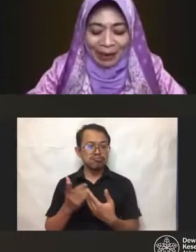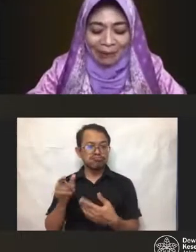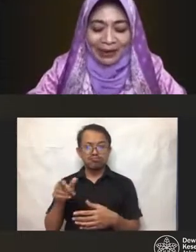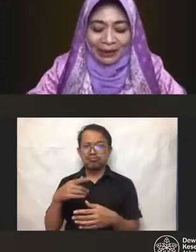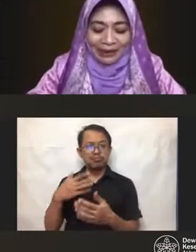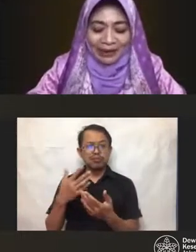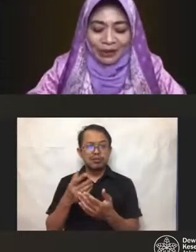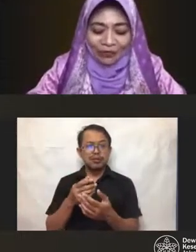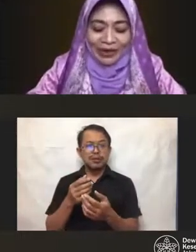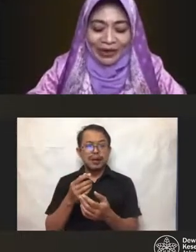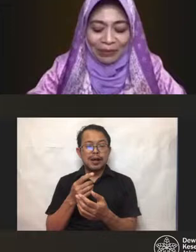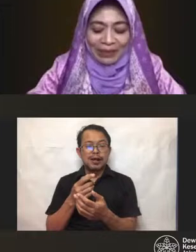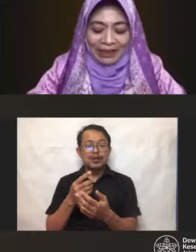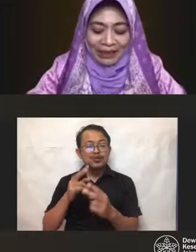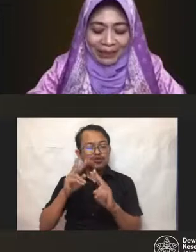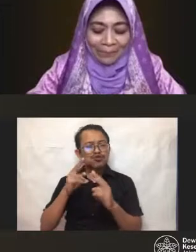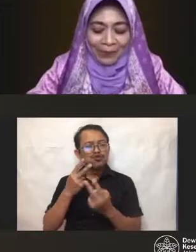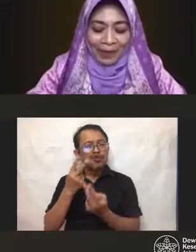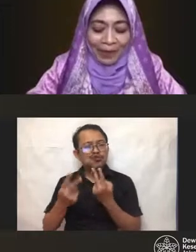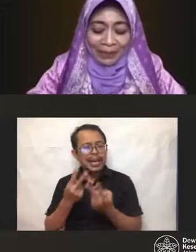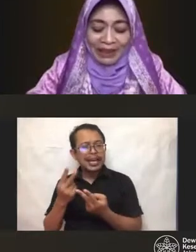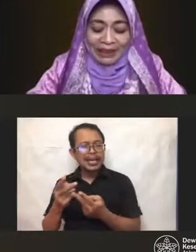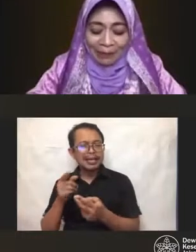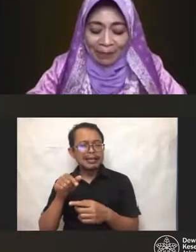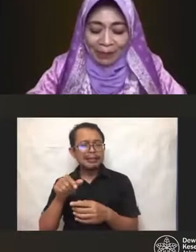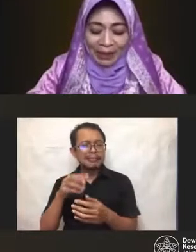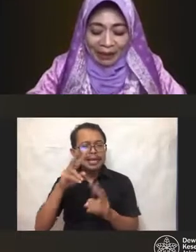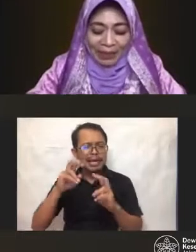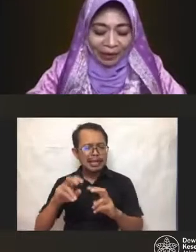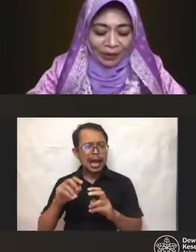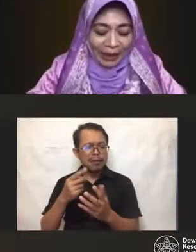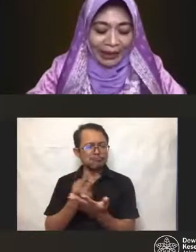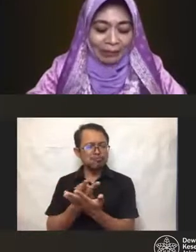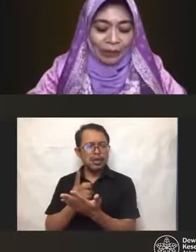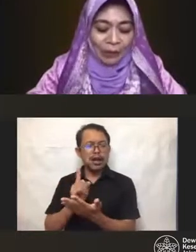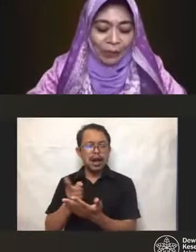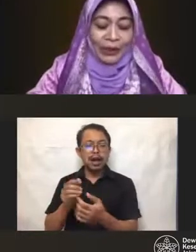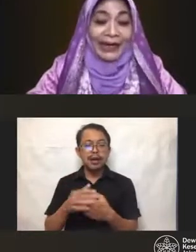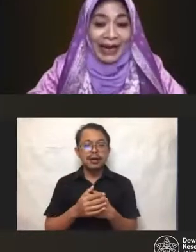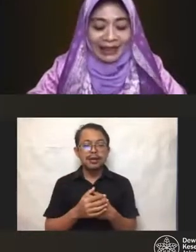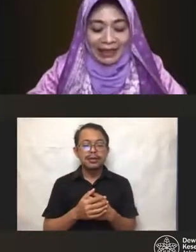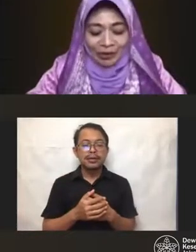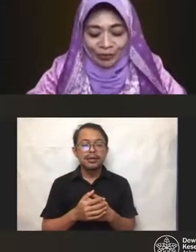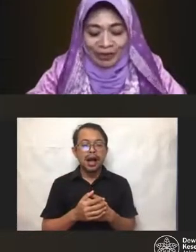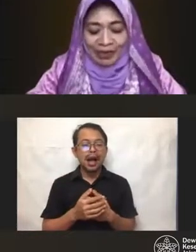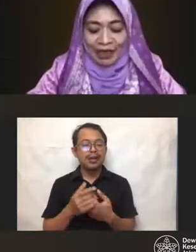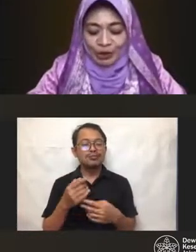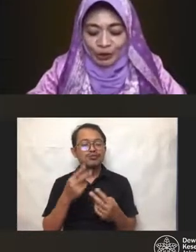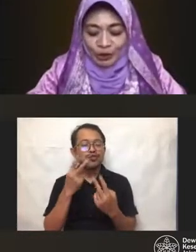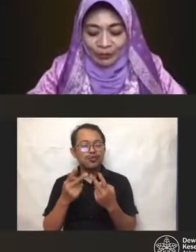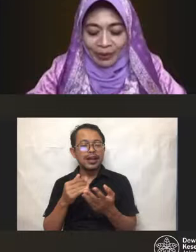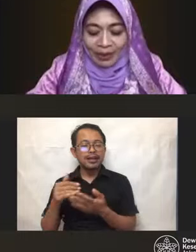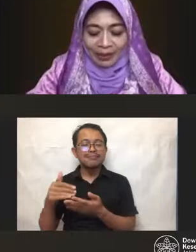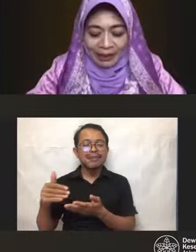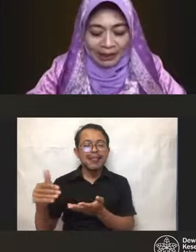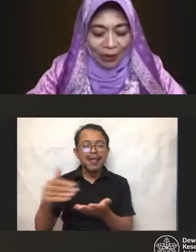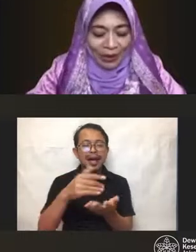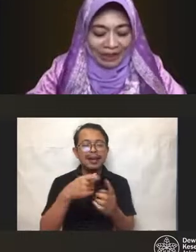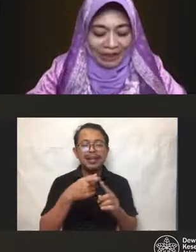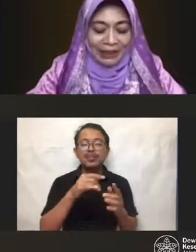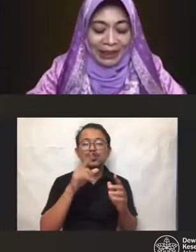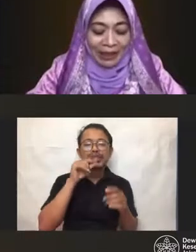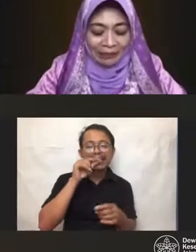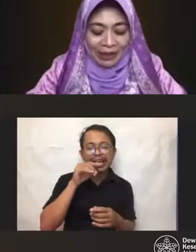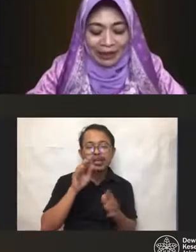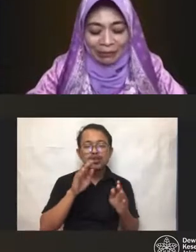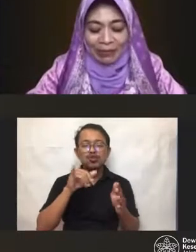dalam beberapa survei dan penelitian. Penelitian PPIM dilakukan dengan mengumpulkan data dari Twitter dan YouTube serta